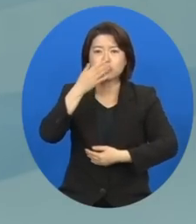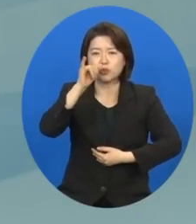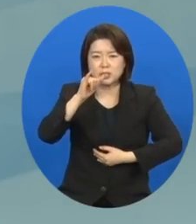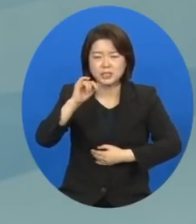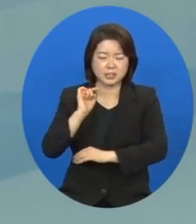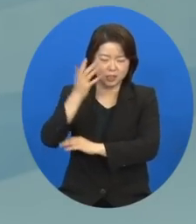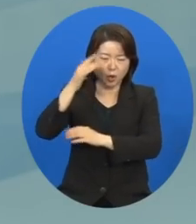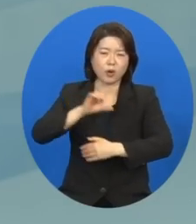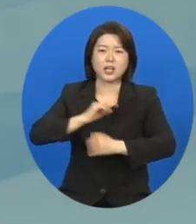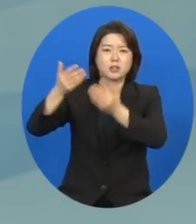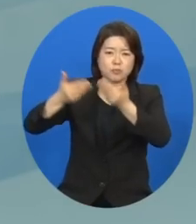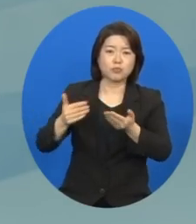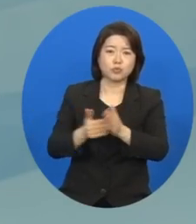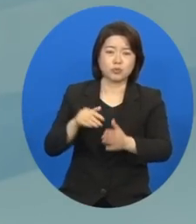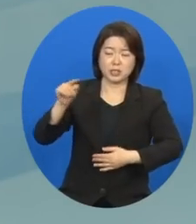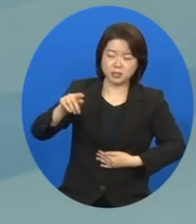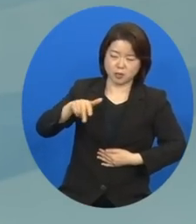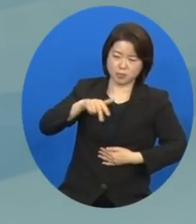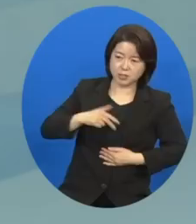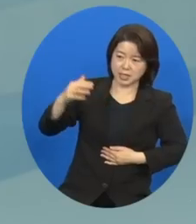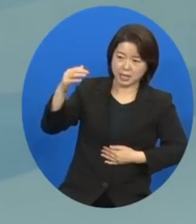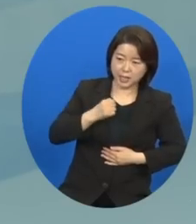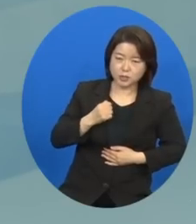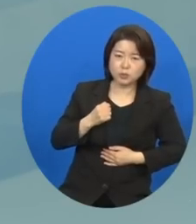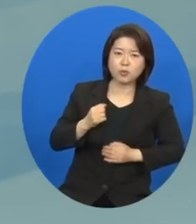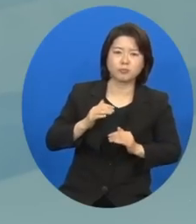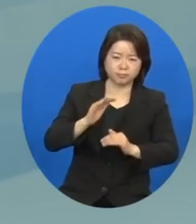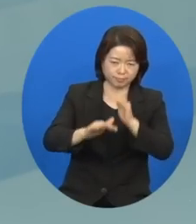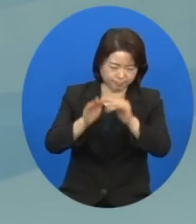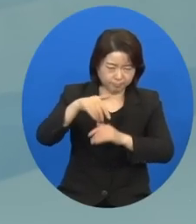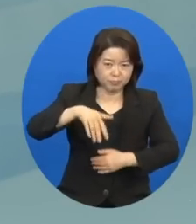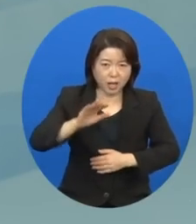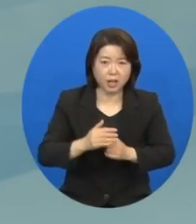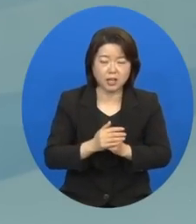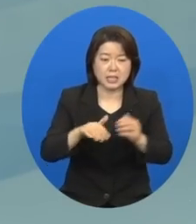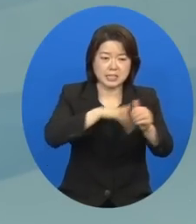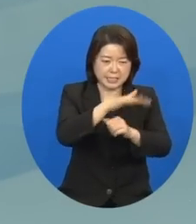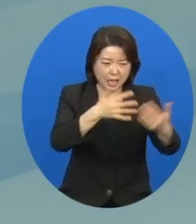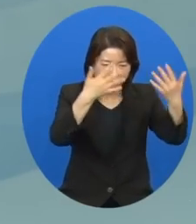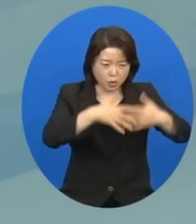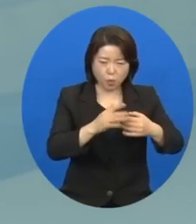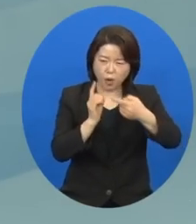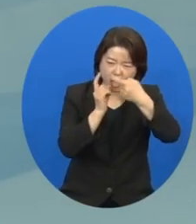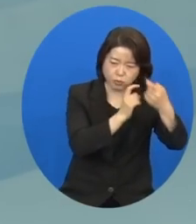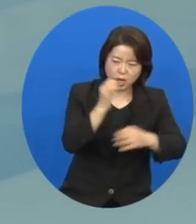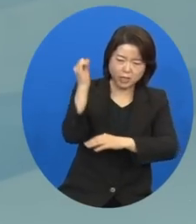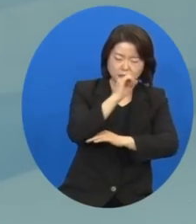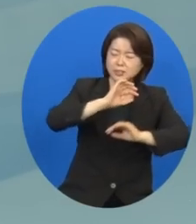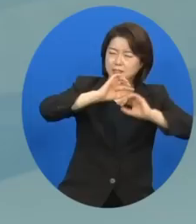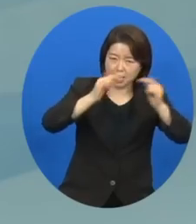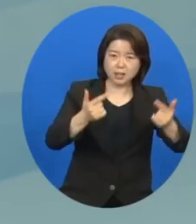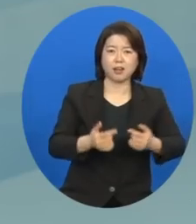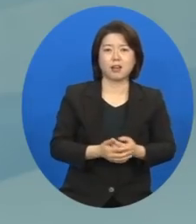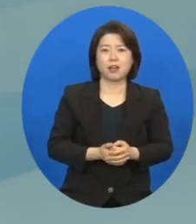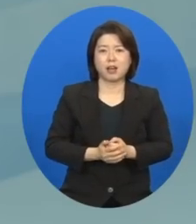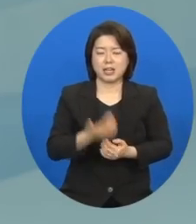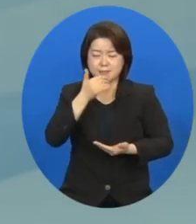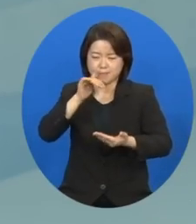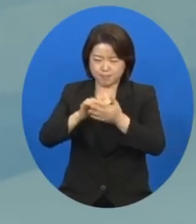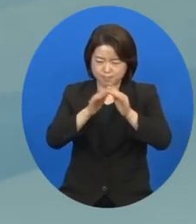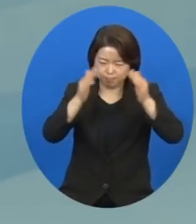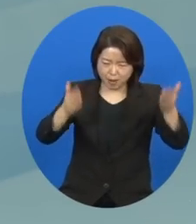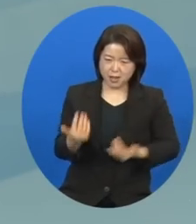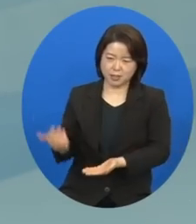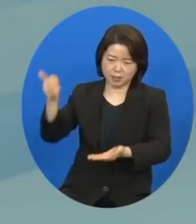우리가 그 정체성을 붙잡고 나아가겠습니다. 다시는 상황과 여건과 유혹에 흔들리지 않겠습니다. 반석과 같이 그